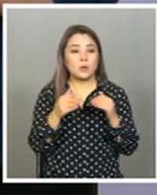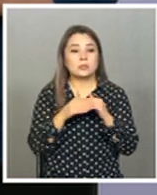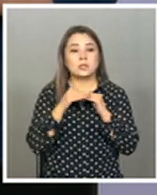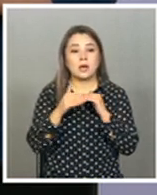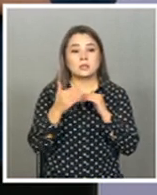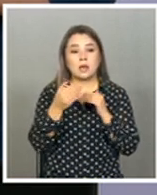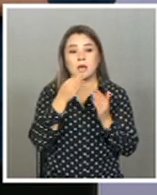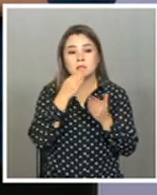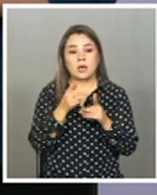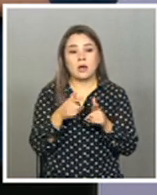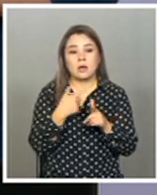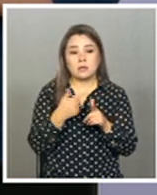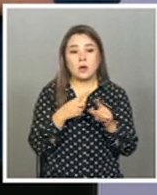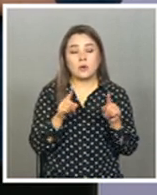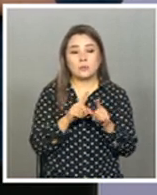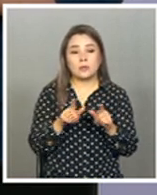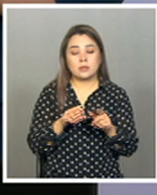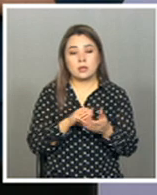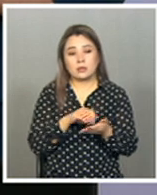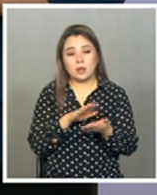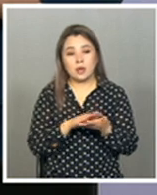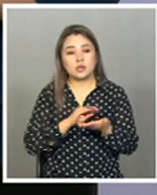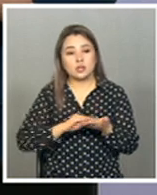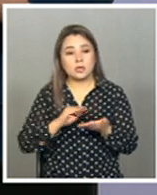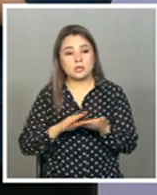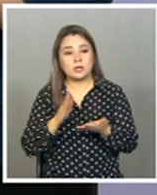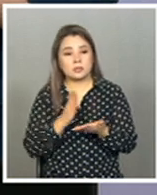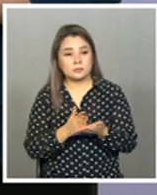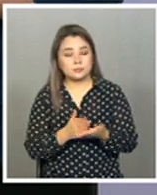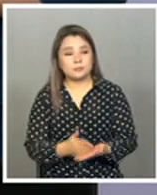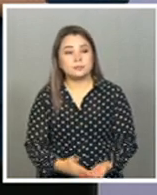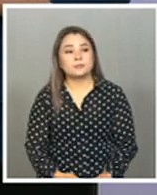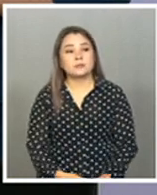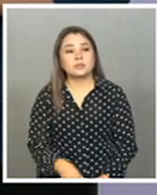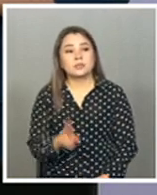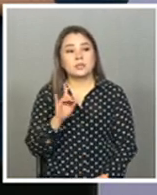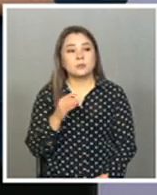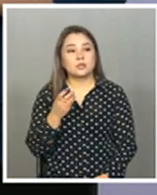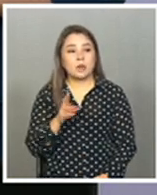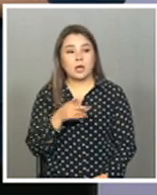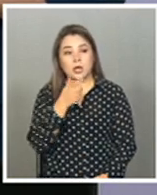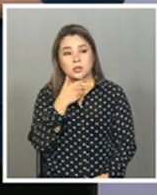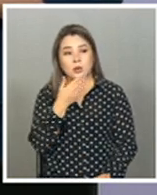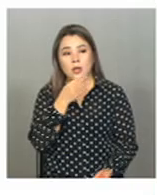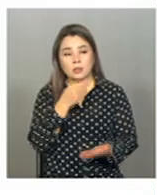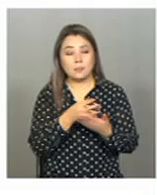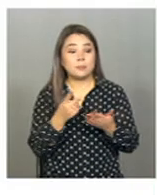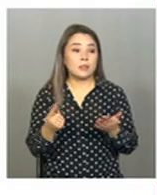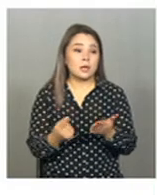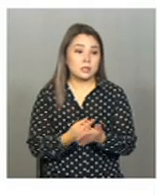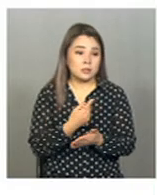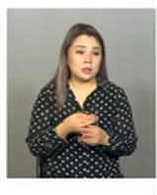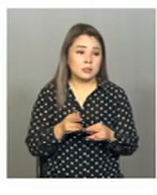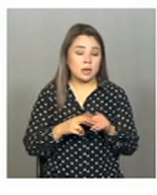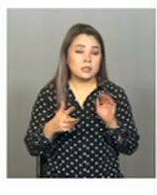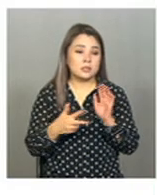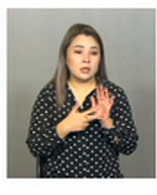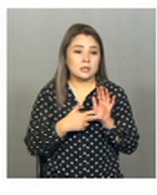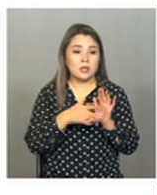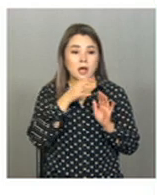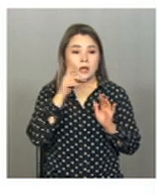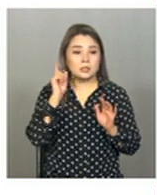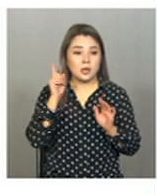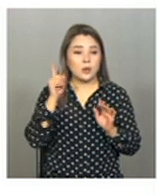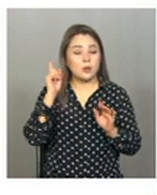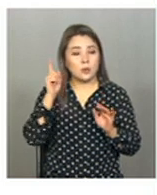солардың атымен аталғаны туралы жазады. Қыпшақ этнонимі алғаш рет 8-ші ғасырда көне